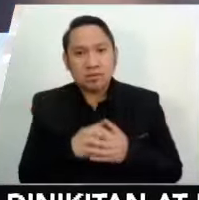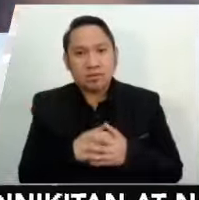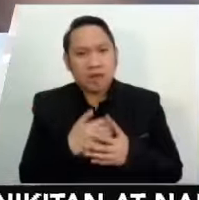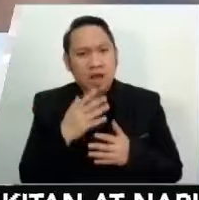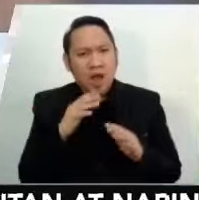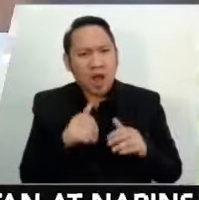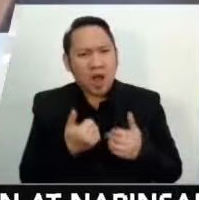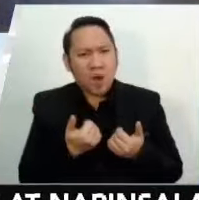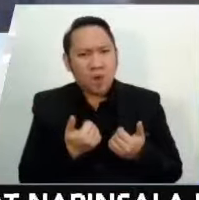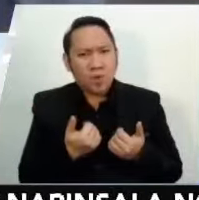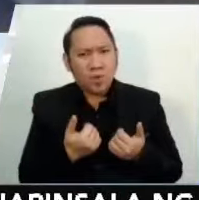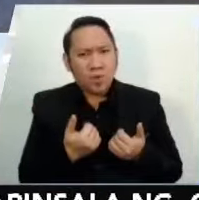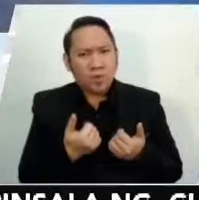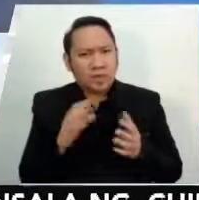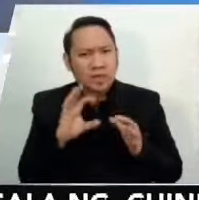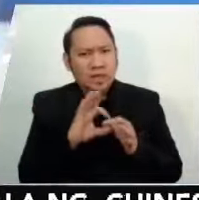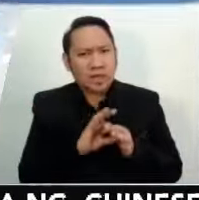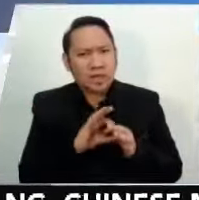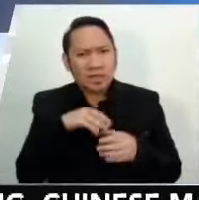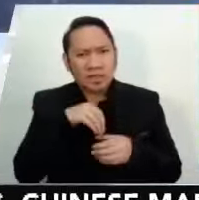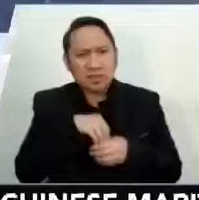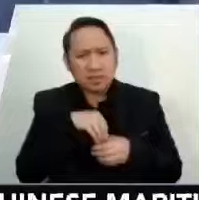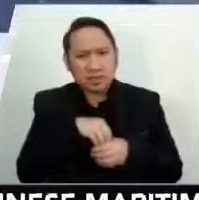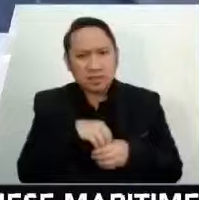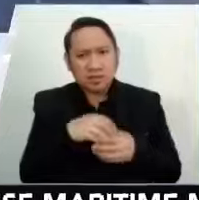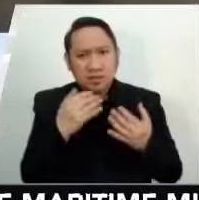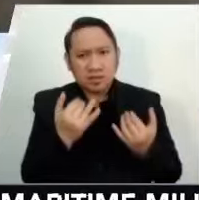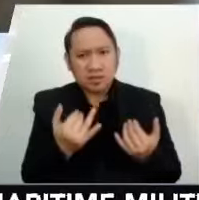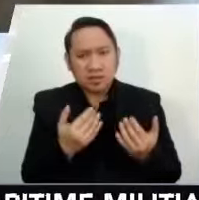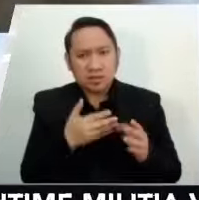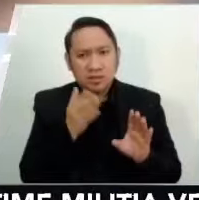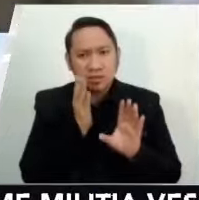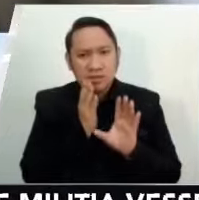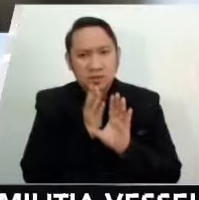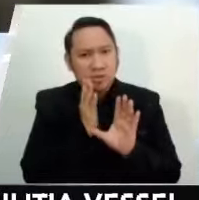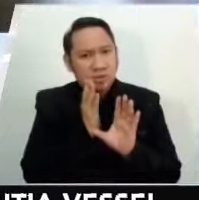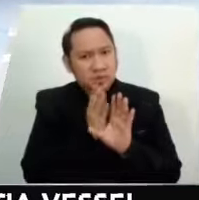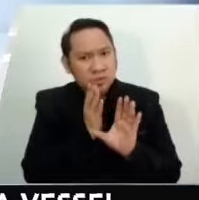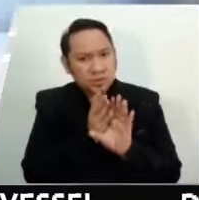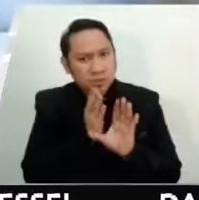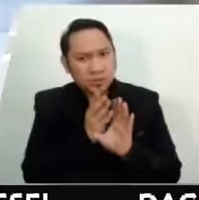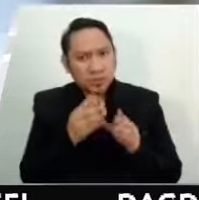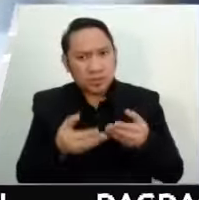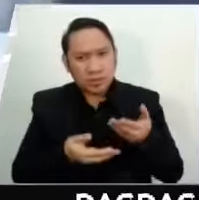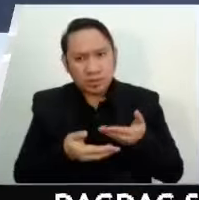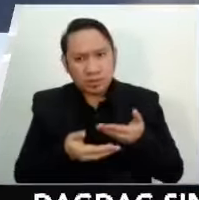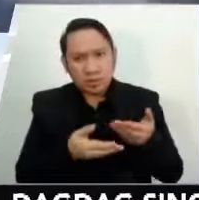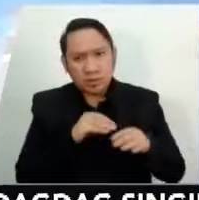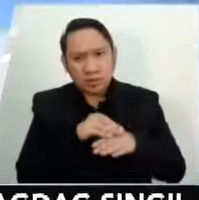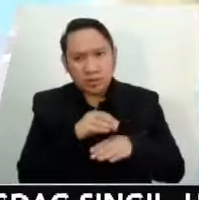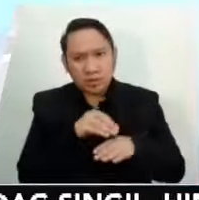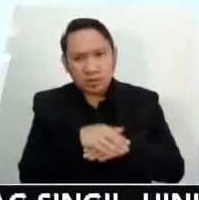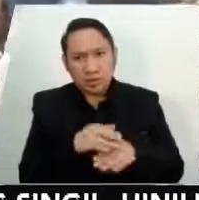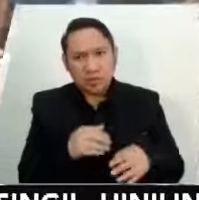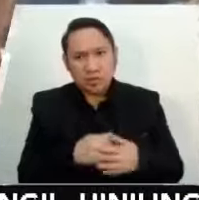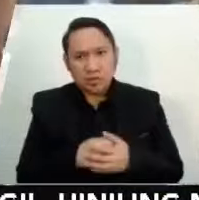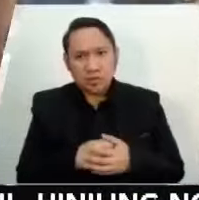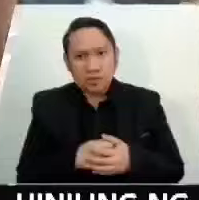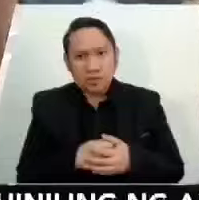mga bata. Isa sa ilalim sila sa psychosocial intervention ng Iloilo City Social Welfare and Development